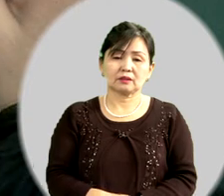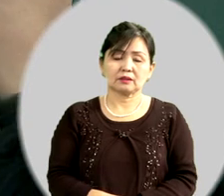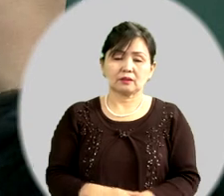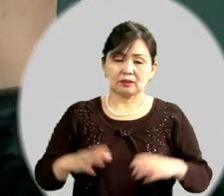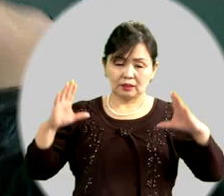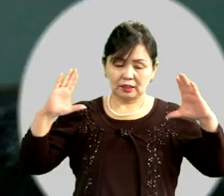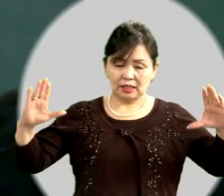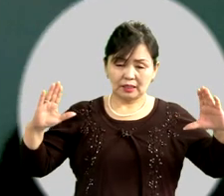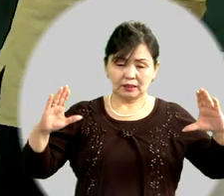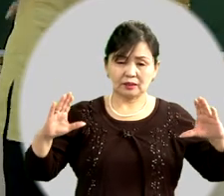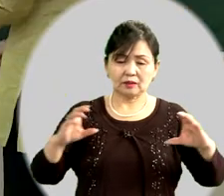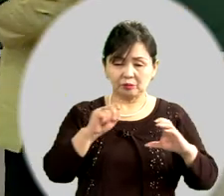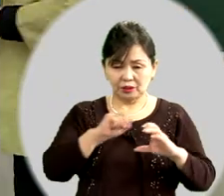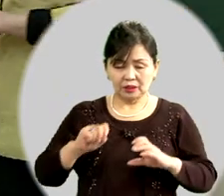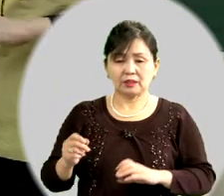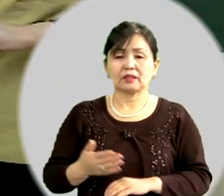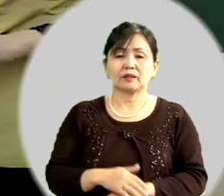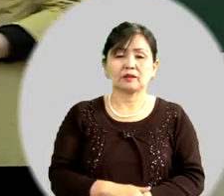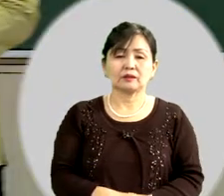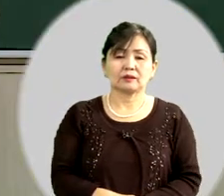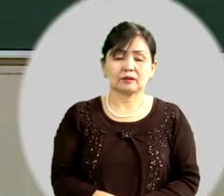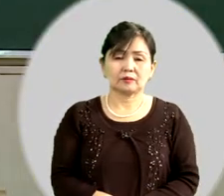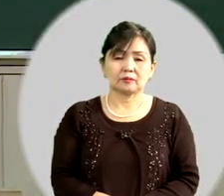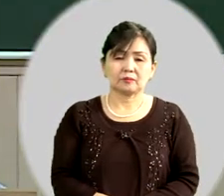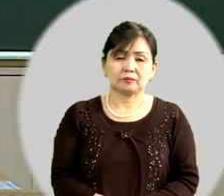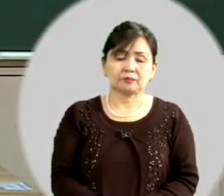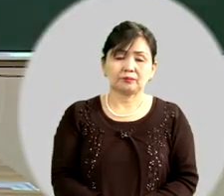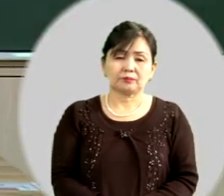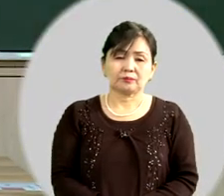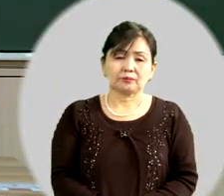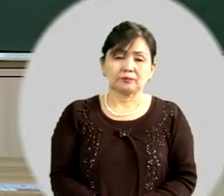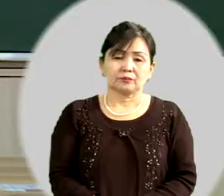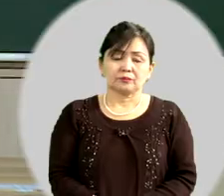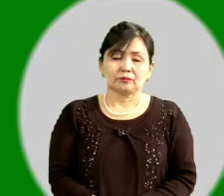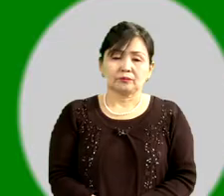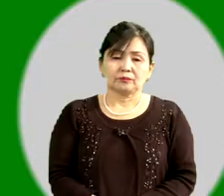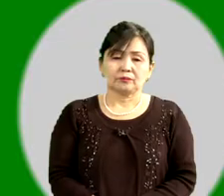квадрат. За, нэрийг хэрэглээгүй үржүүлсэн учраас нэрийг хаалтан тийч бичлээ.